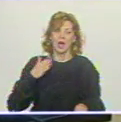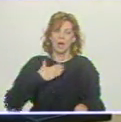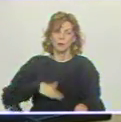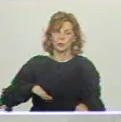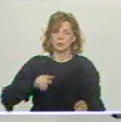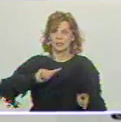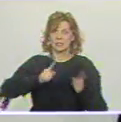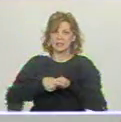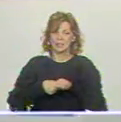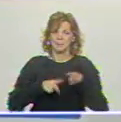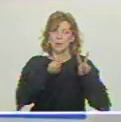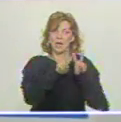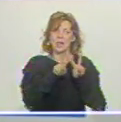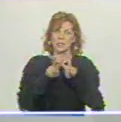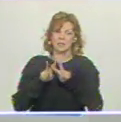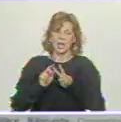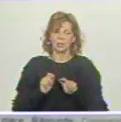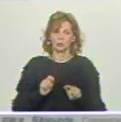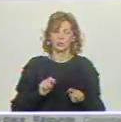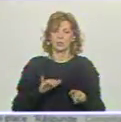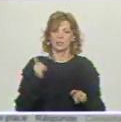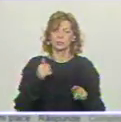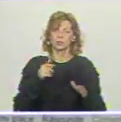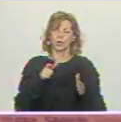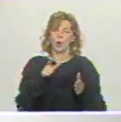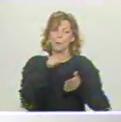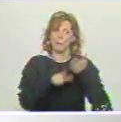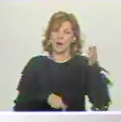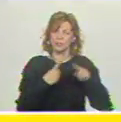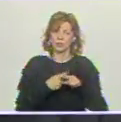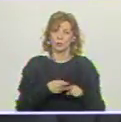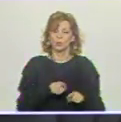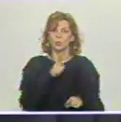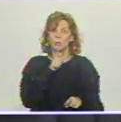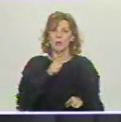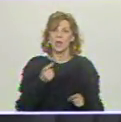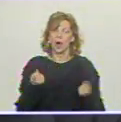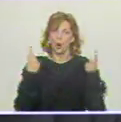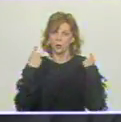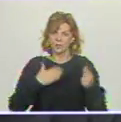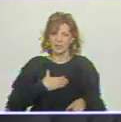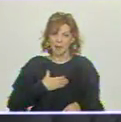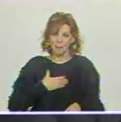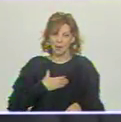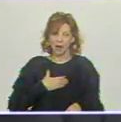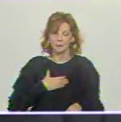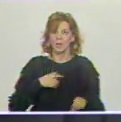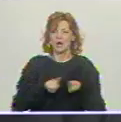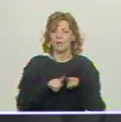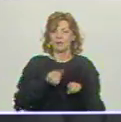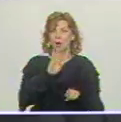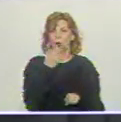transforme rețeaua de socializare într-o pagină cu numele Oltenia Mea, într-o mai degrabă oglindă